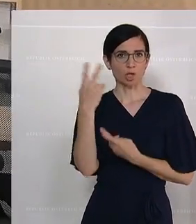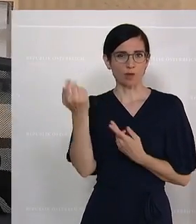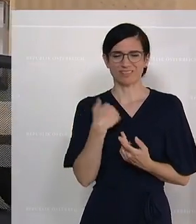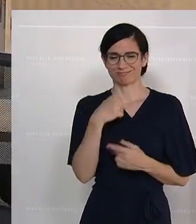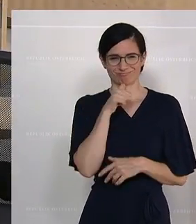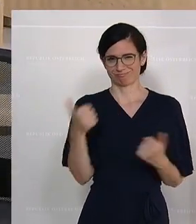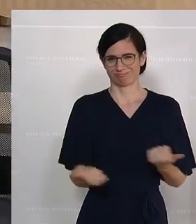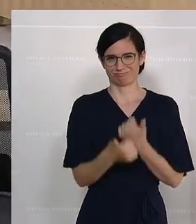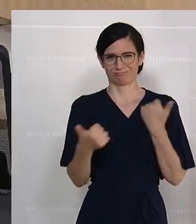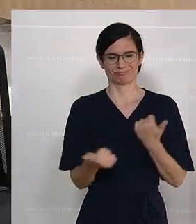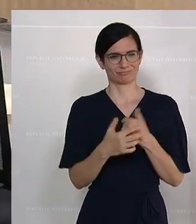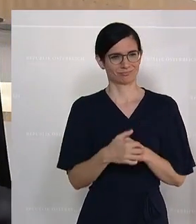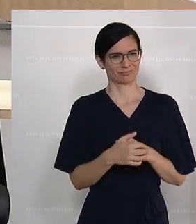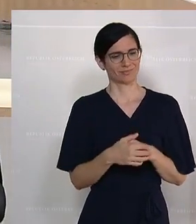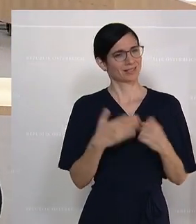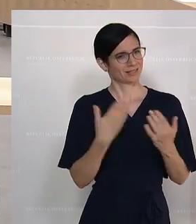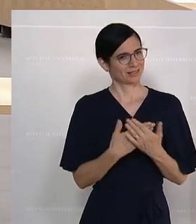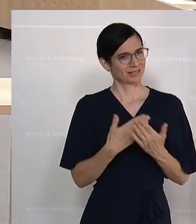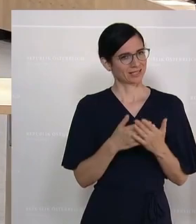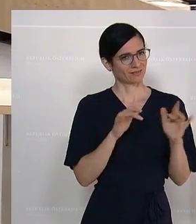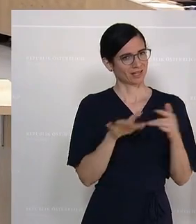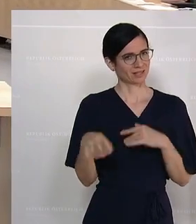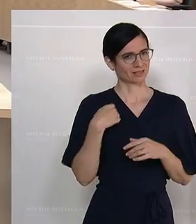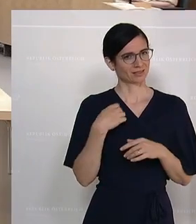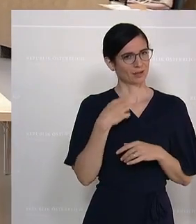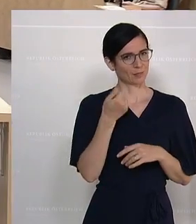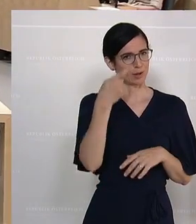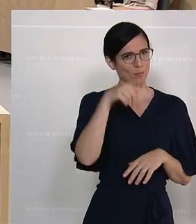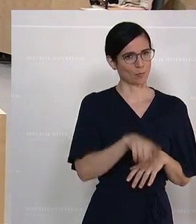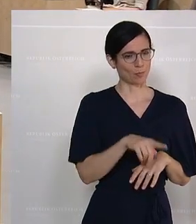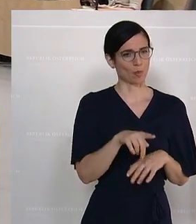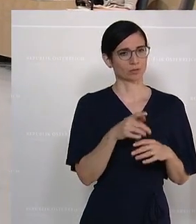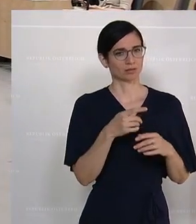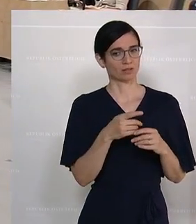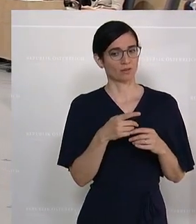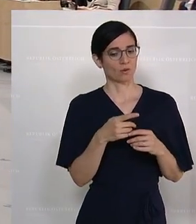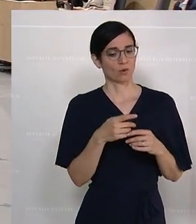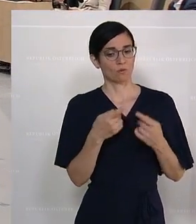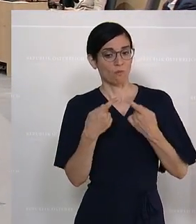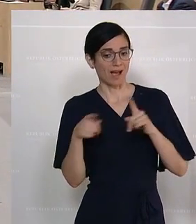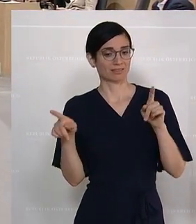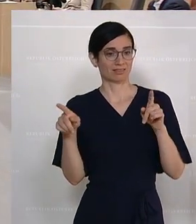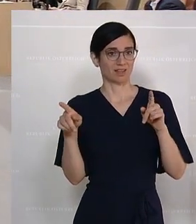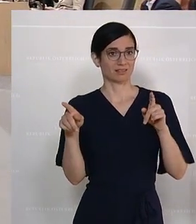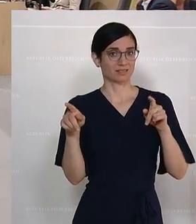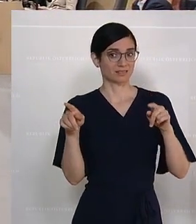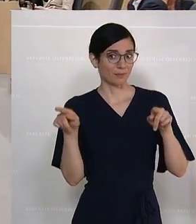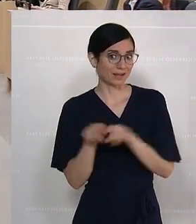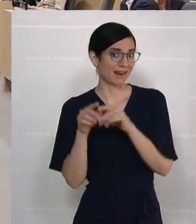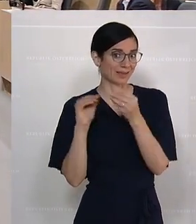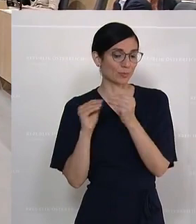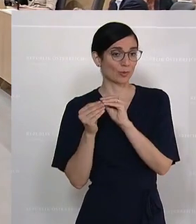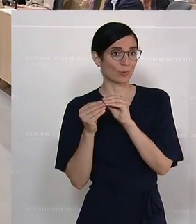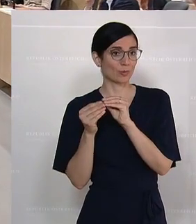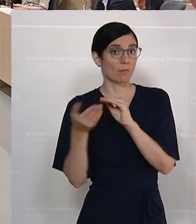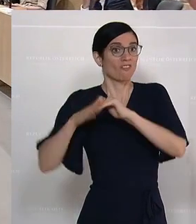auch nicht auch das wird innerhalb von wenigen monaten an anderer stelle aber mit einem kleinen problem mehr